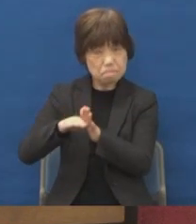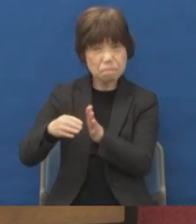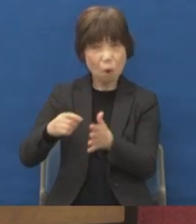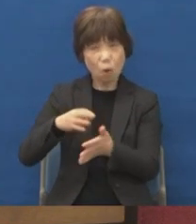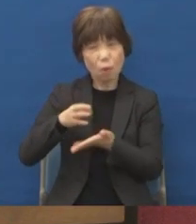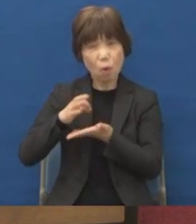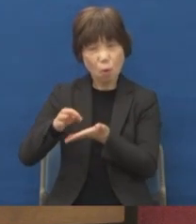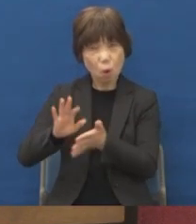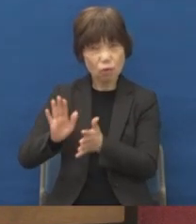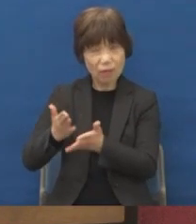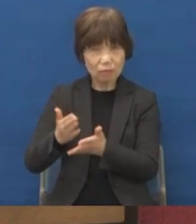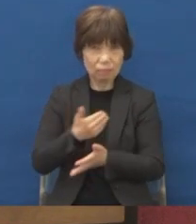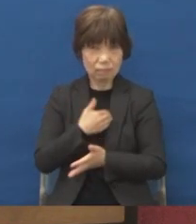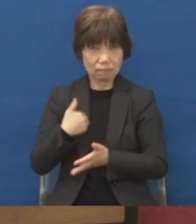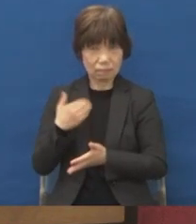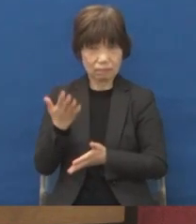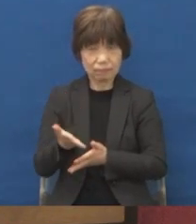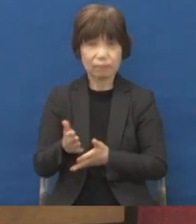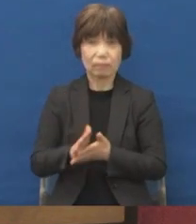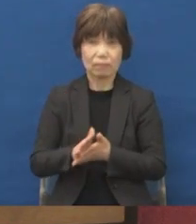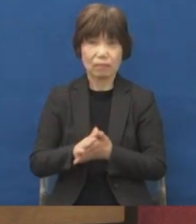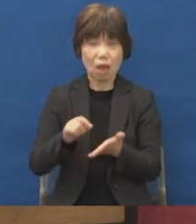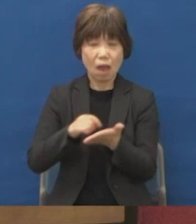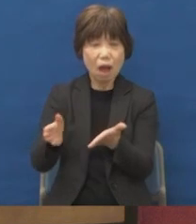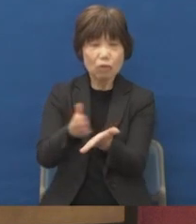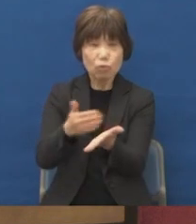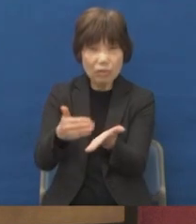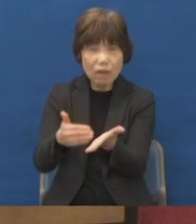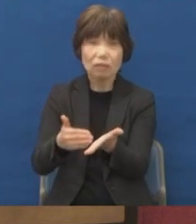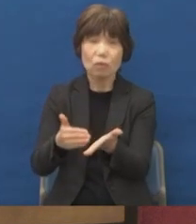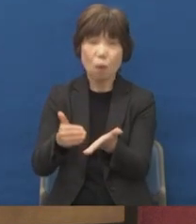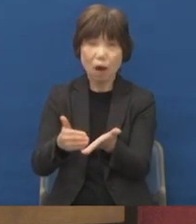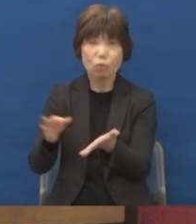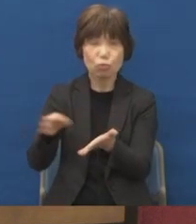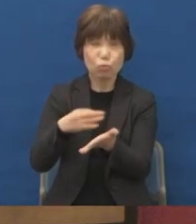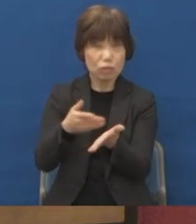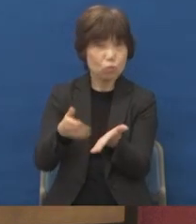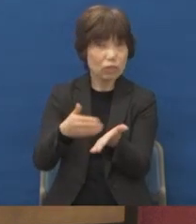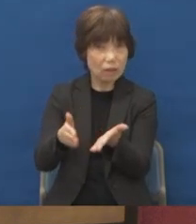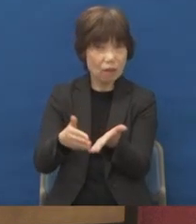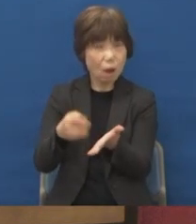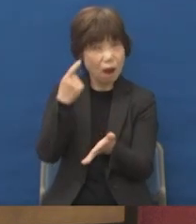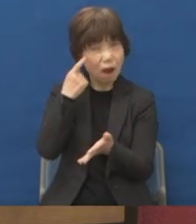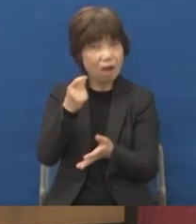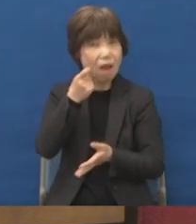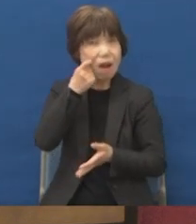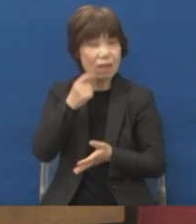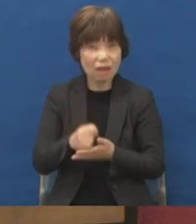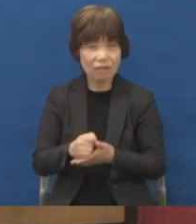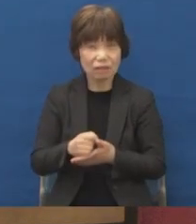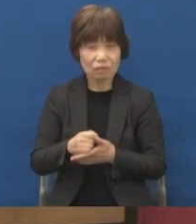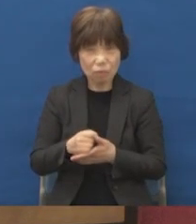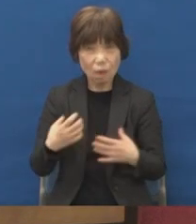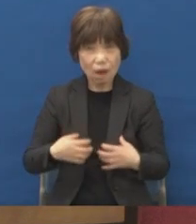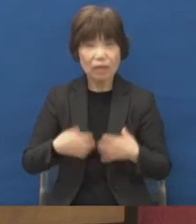支報告書の不記載なんて考えられないと激しい怒りの声が上がっています。国